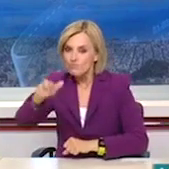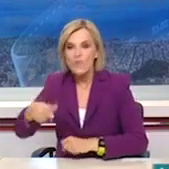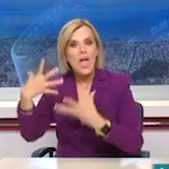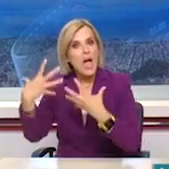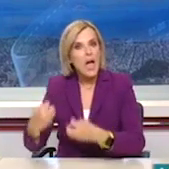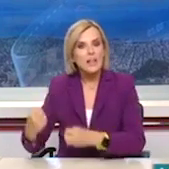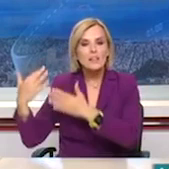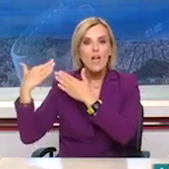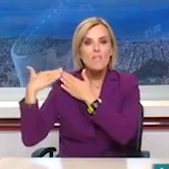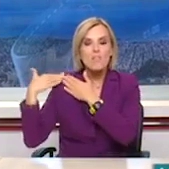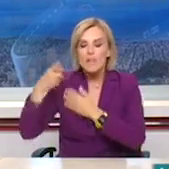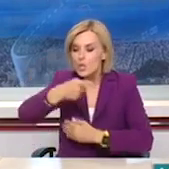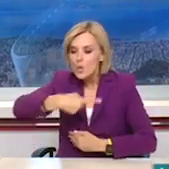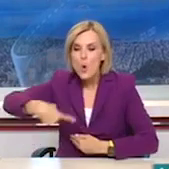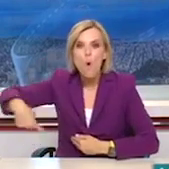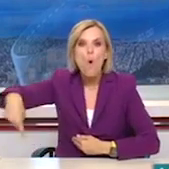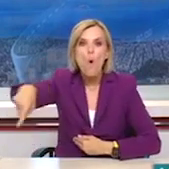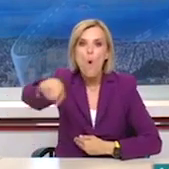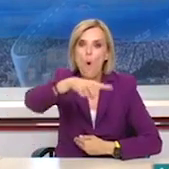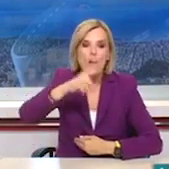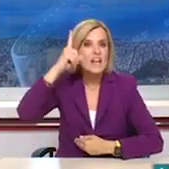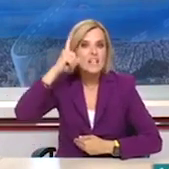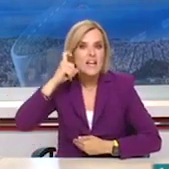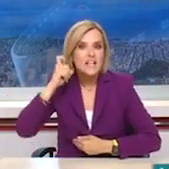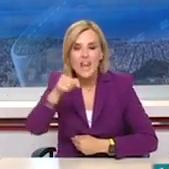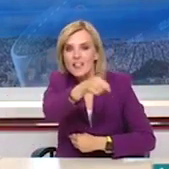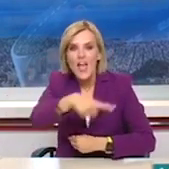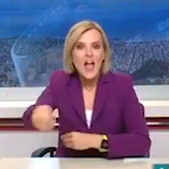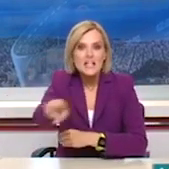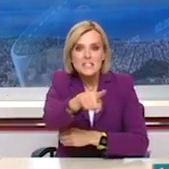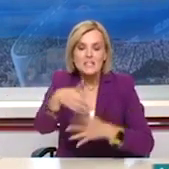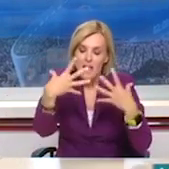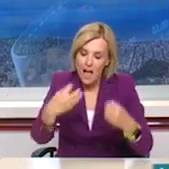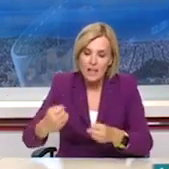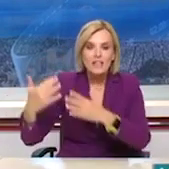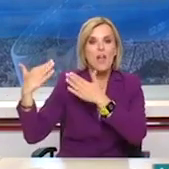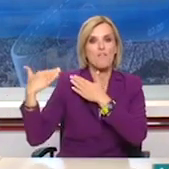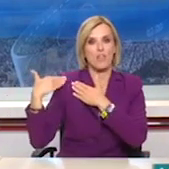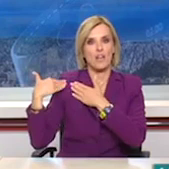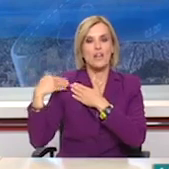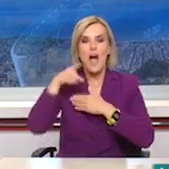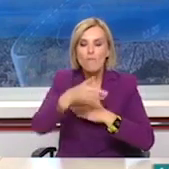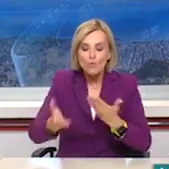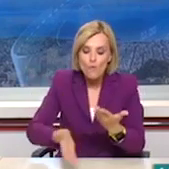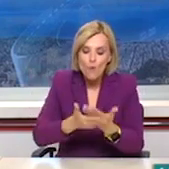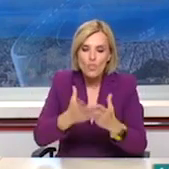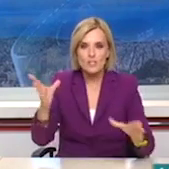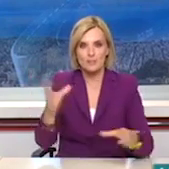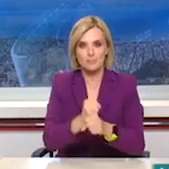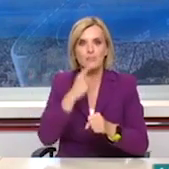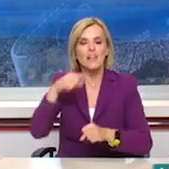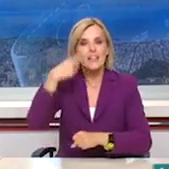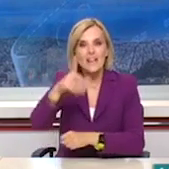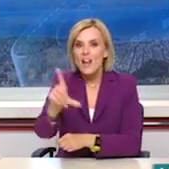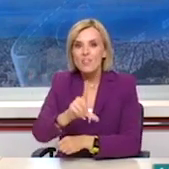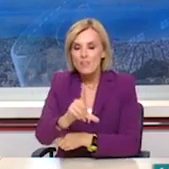αίσθημα ευθύνης, όπως έκανε η συντριπτική πλειοψηφία σε αυτή την πρωτόγνωρη για όλους μας περίοδο. Την ερχόμενη Δευτέρα ανοίγουν